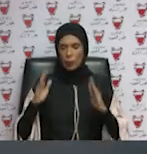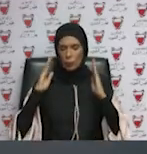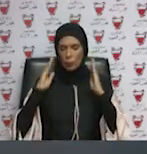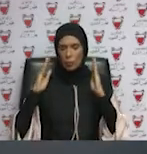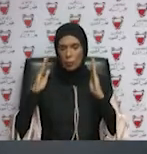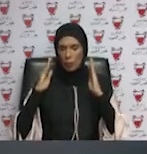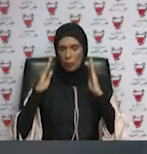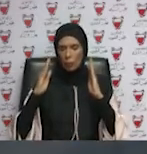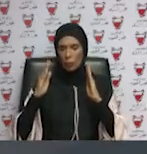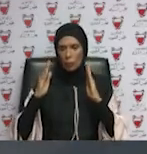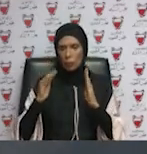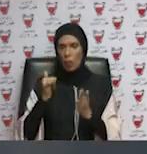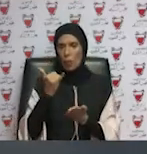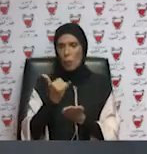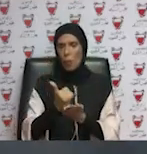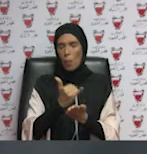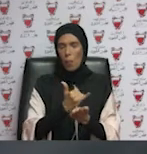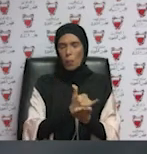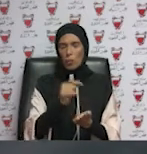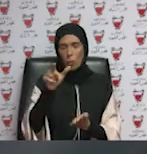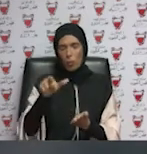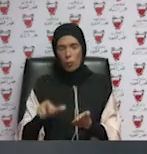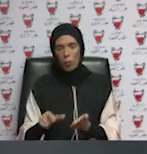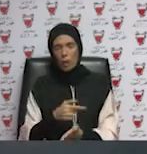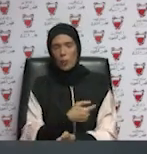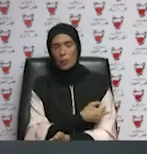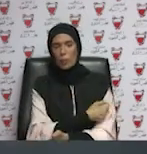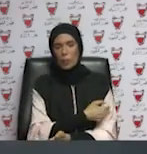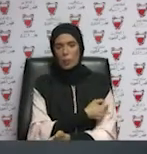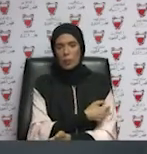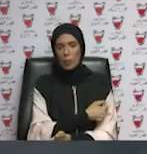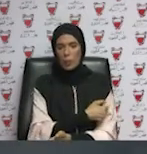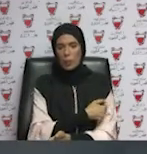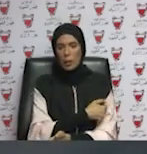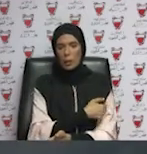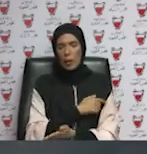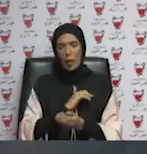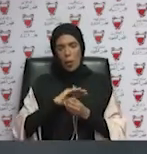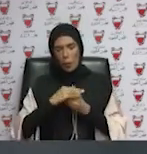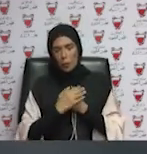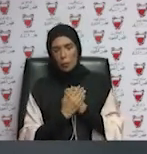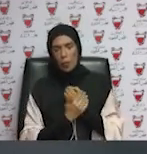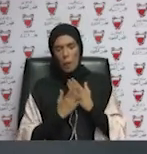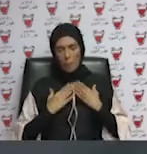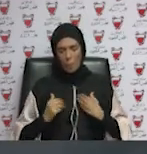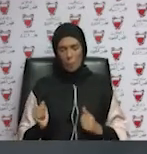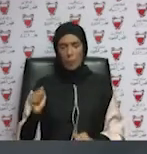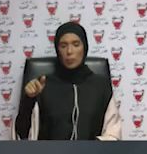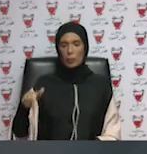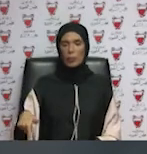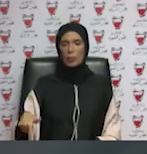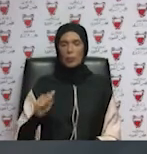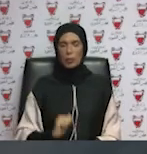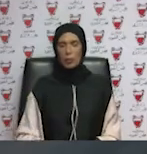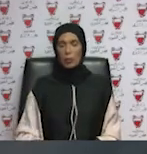على الخدمات الصحية من خلال ما يقدمونه من أجل العناية بصحة المواطنين. ولا بد